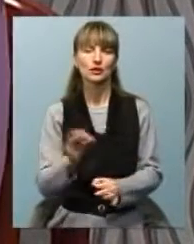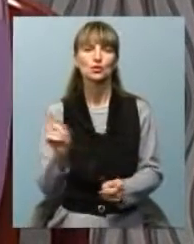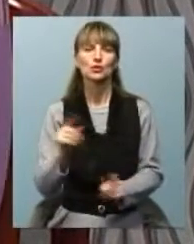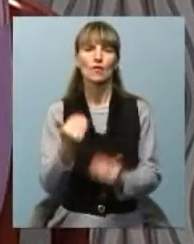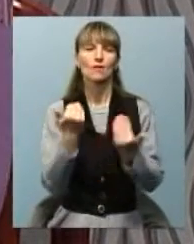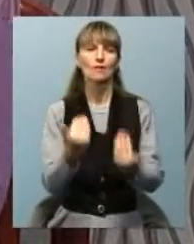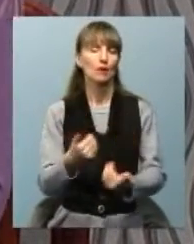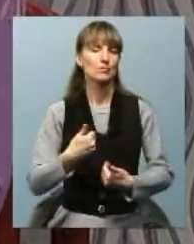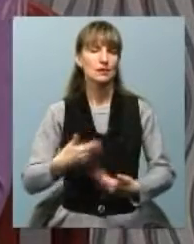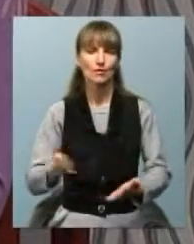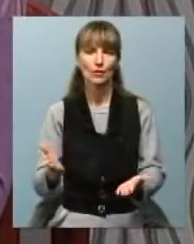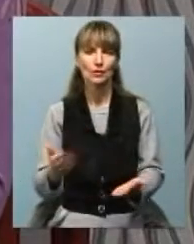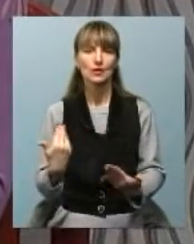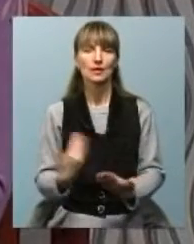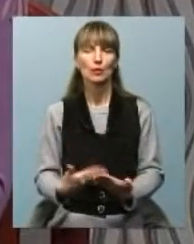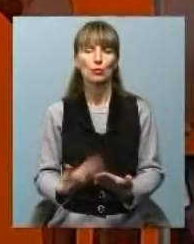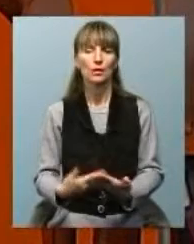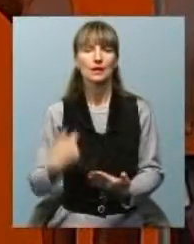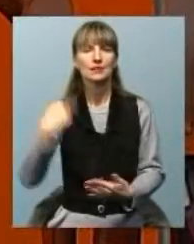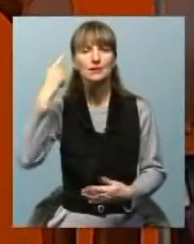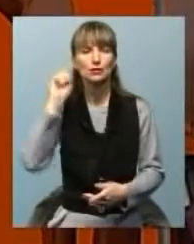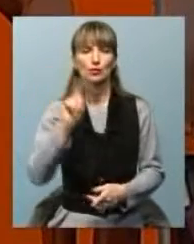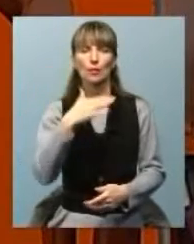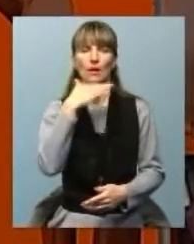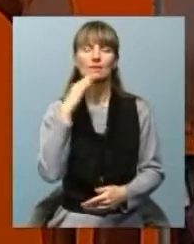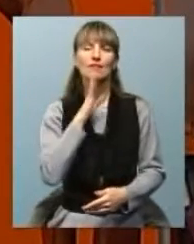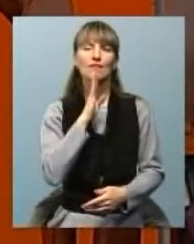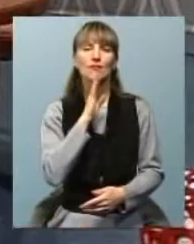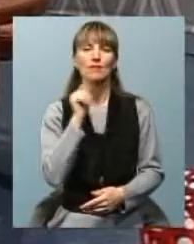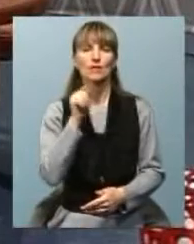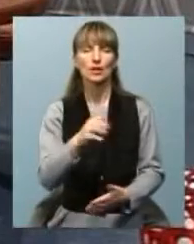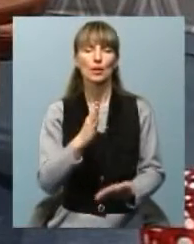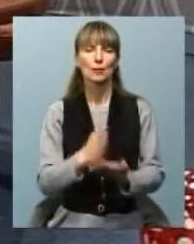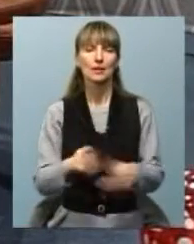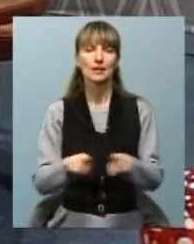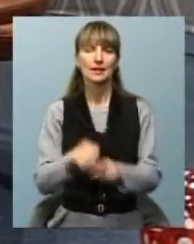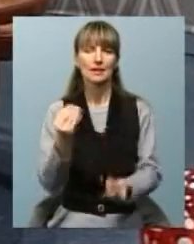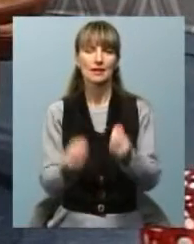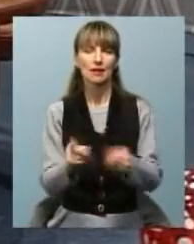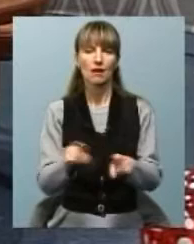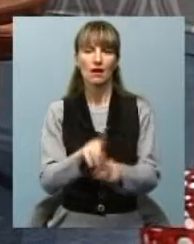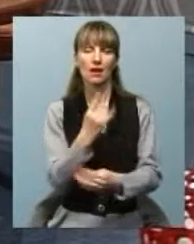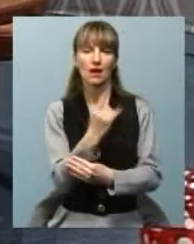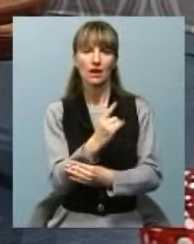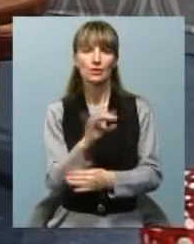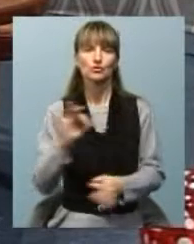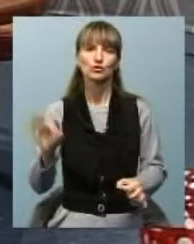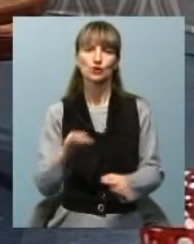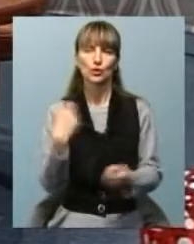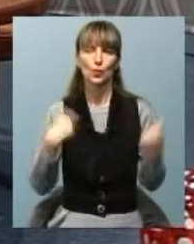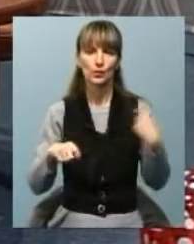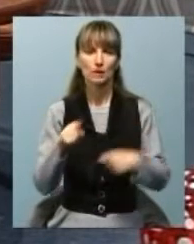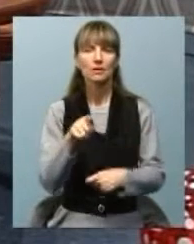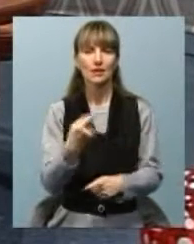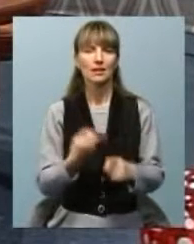вам завгодно. От, наприклад, я знаю, що дуже багато дівчаток, вони мають такі іграшки, як ляльки, і шиють їм одяг.